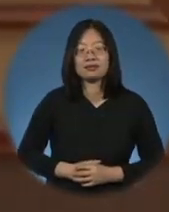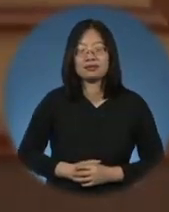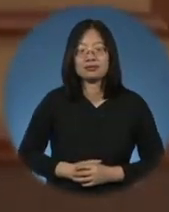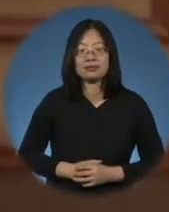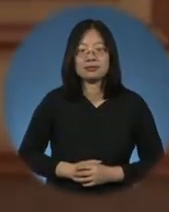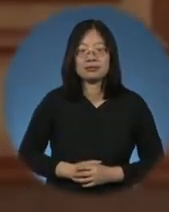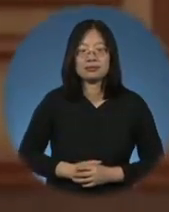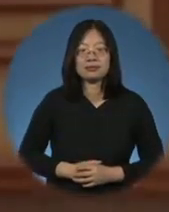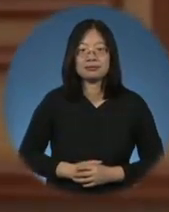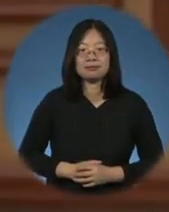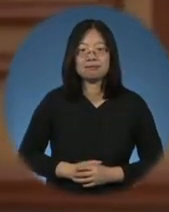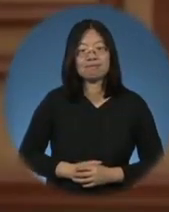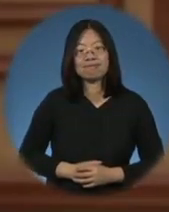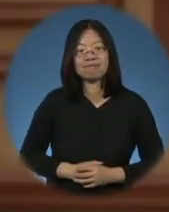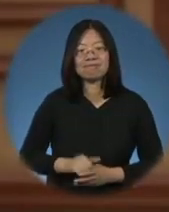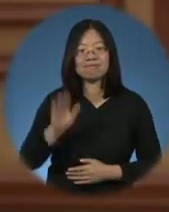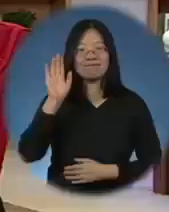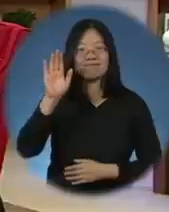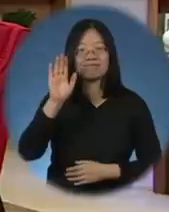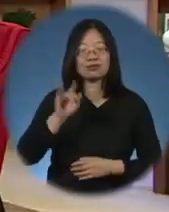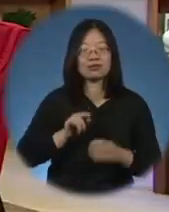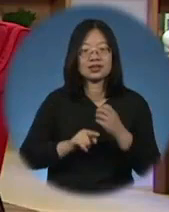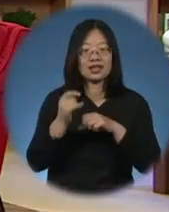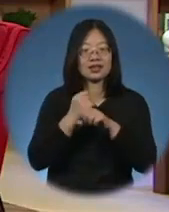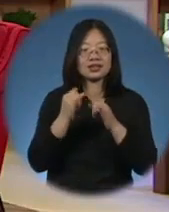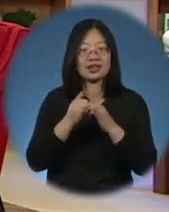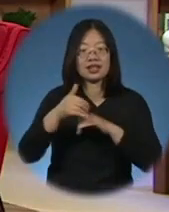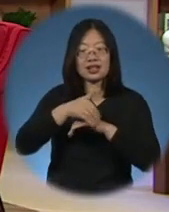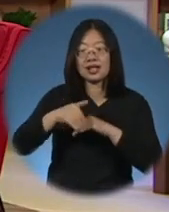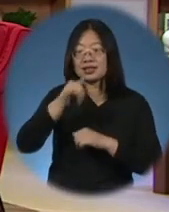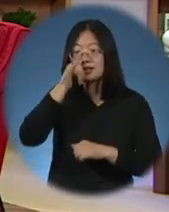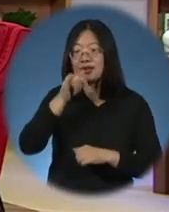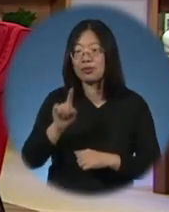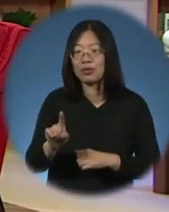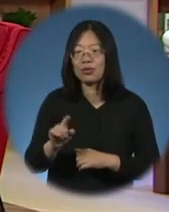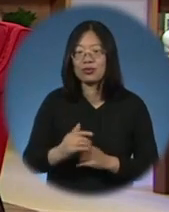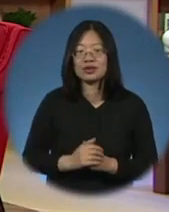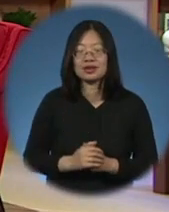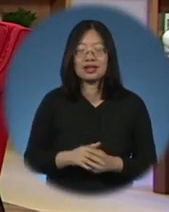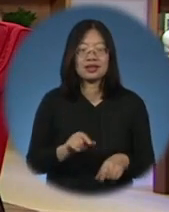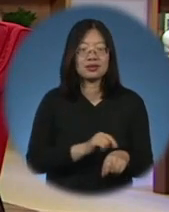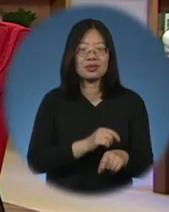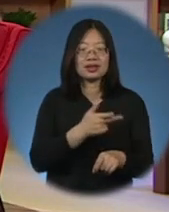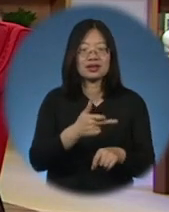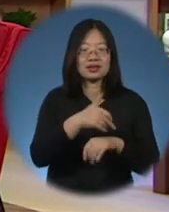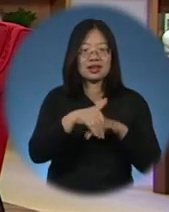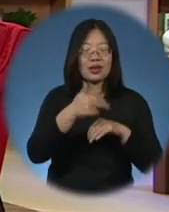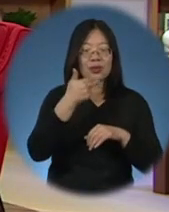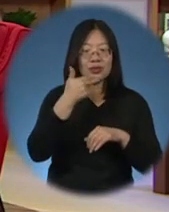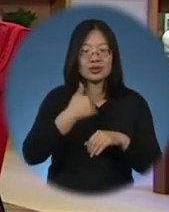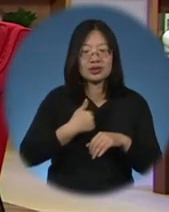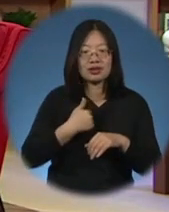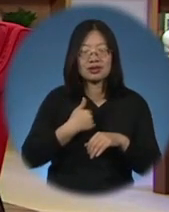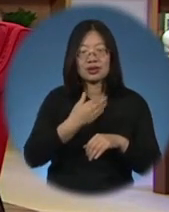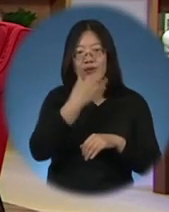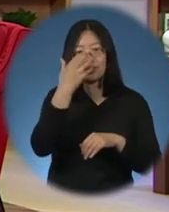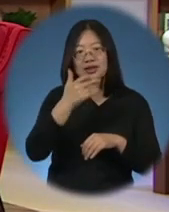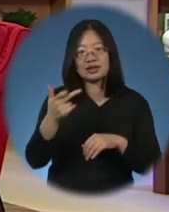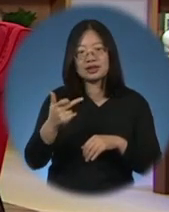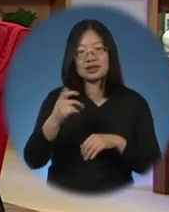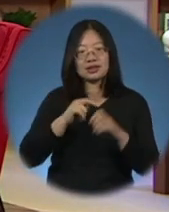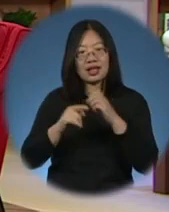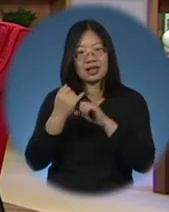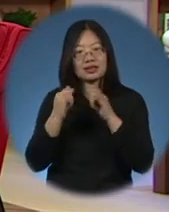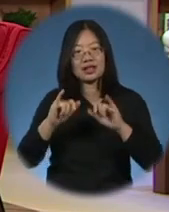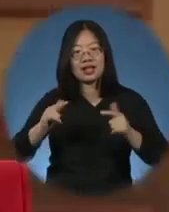네. 앞으로 과학자로서의 계획이 있으시다면요. 특별히 큰 계획은 없고요. 저는 이렇게 꿈이 큰 과학자는